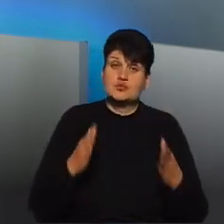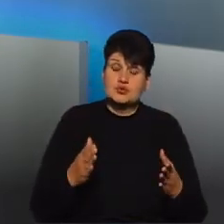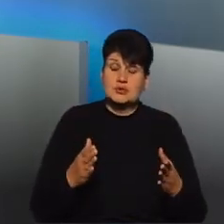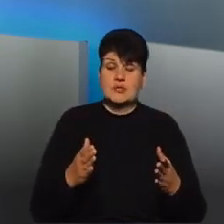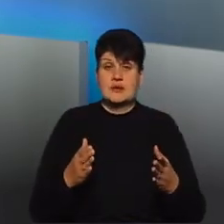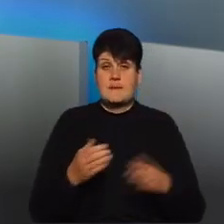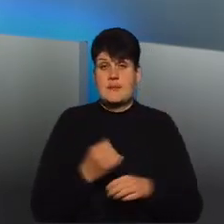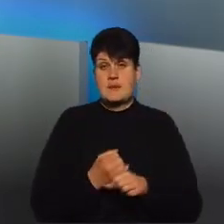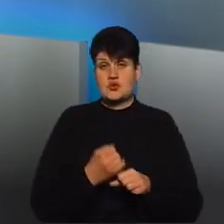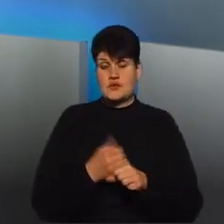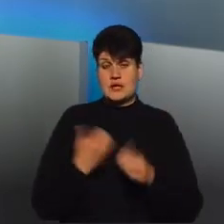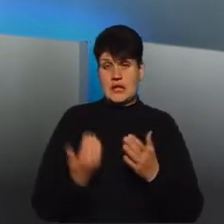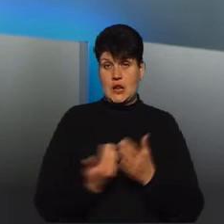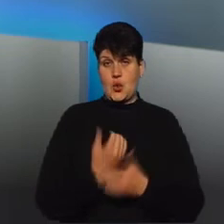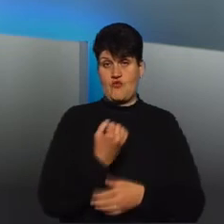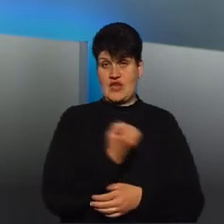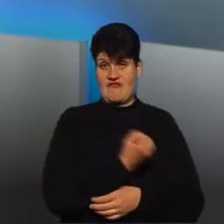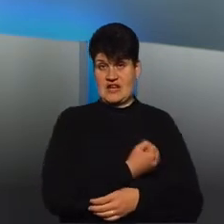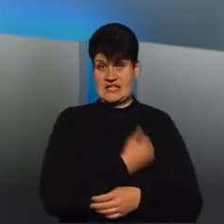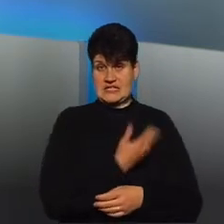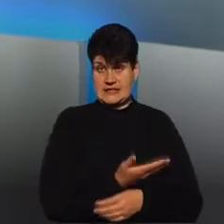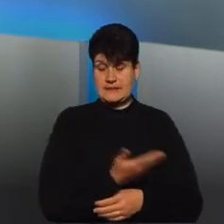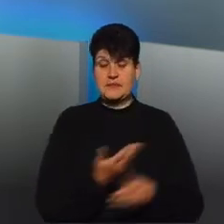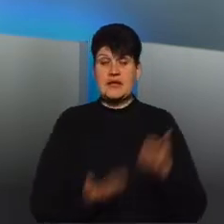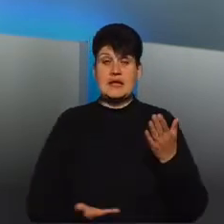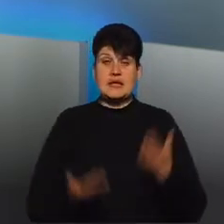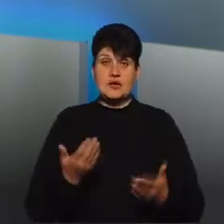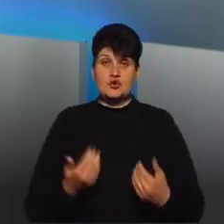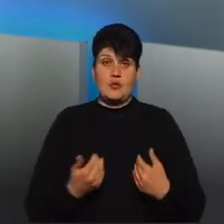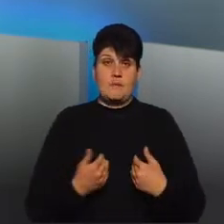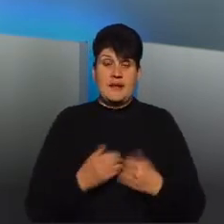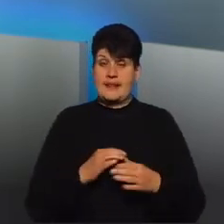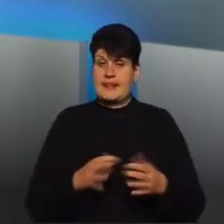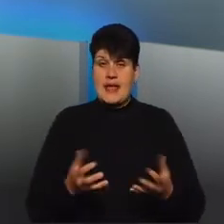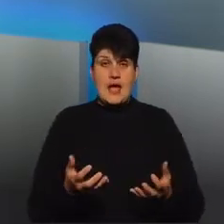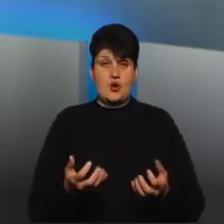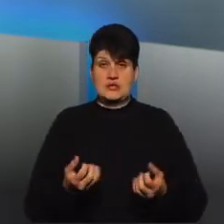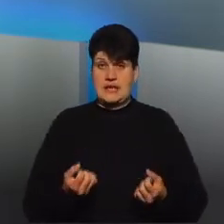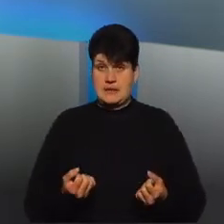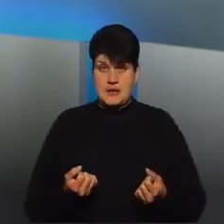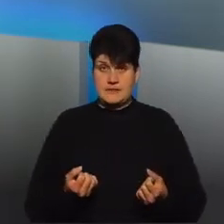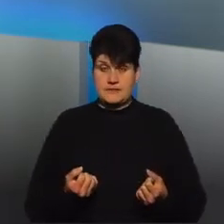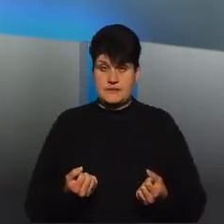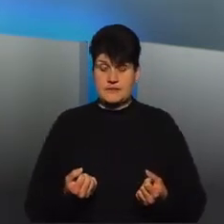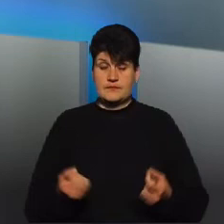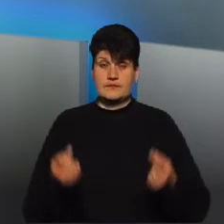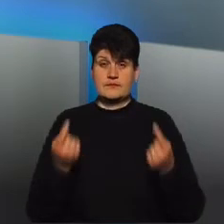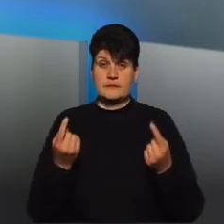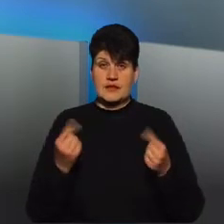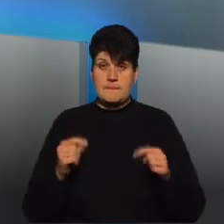напрацюванні нової вакцини. Якщо ми не отримаємо значного